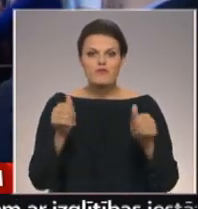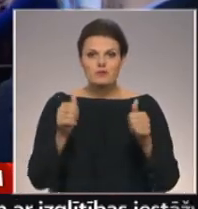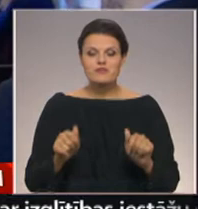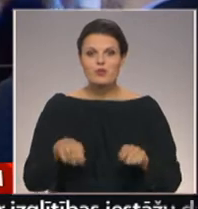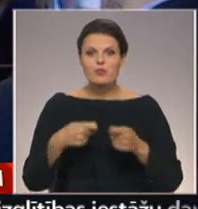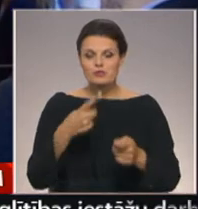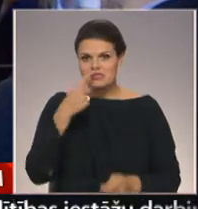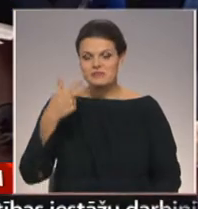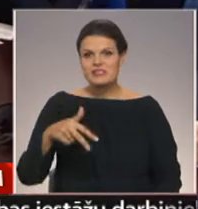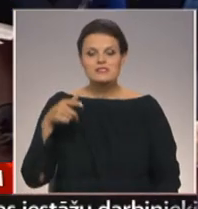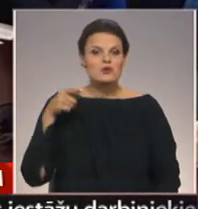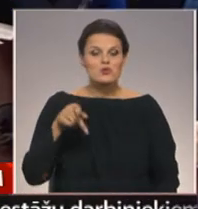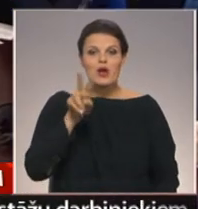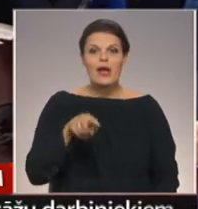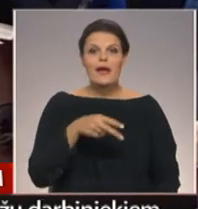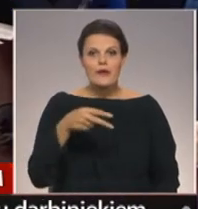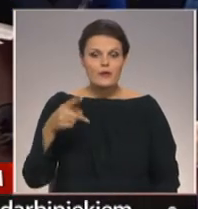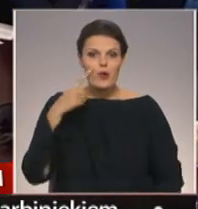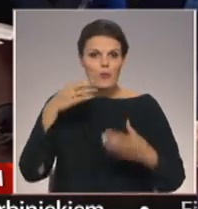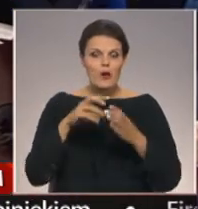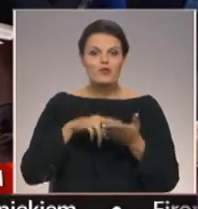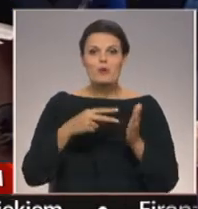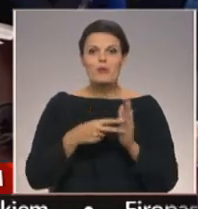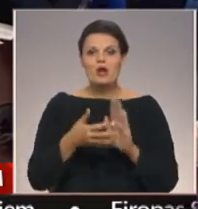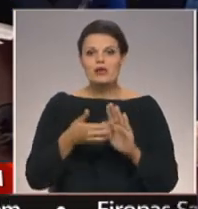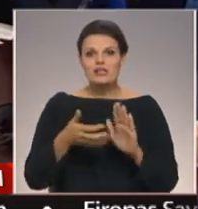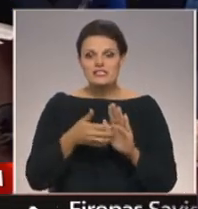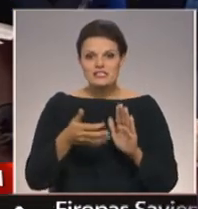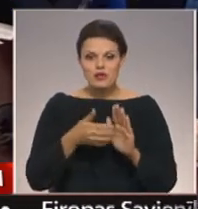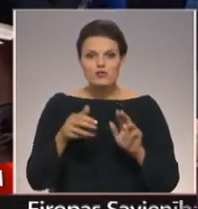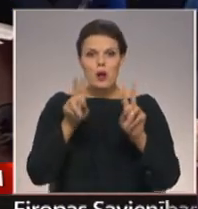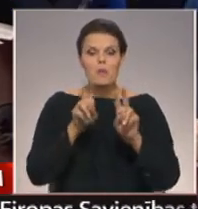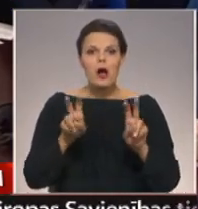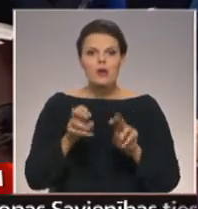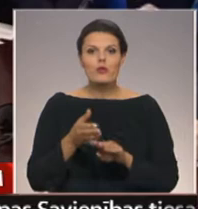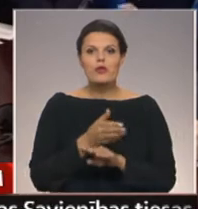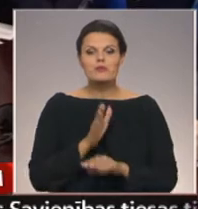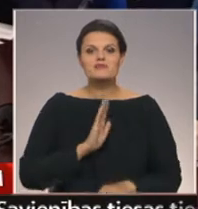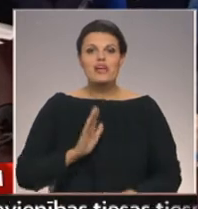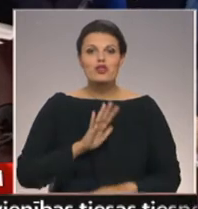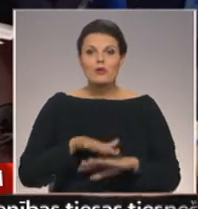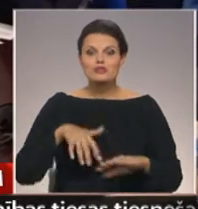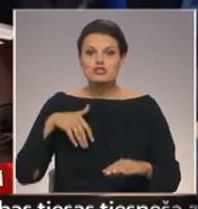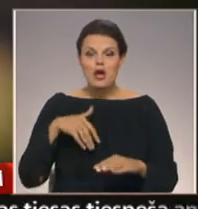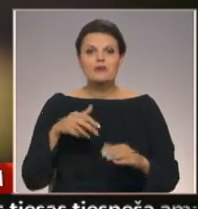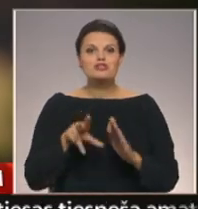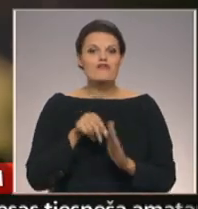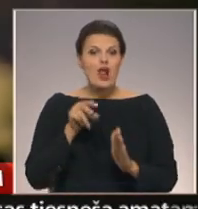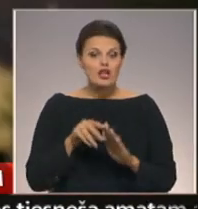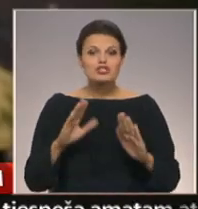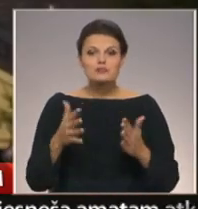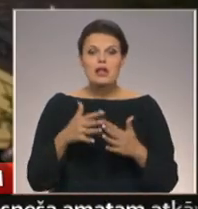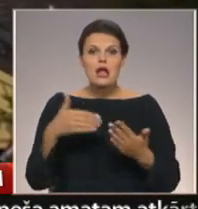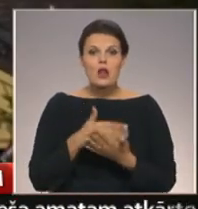piešķirto 130 tūkstoši eiro. Padomu plāno izmantot mediju monitoringam pirms gaidāmajām Saeimas vēlēšanām, bet lielāko